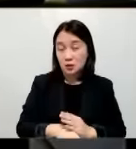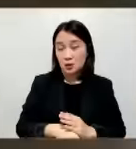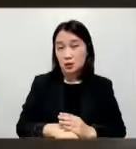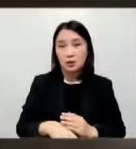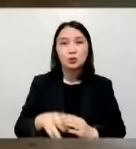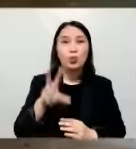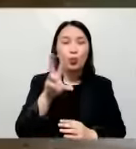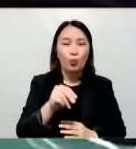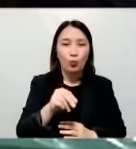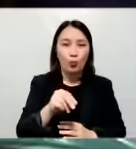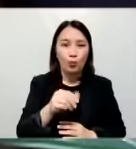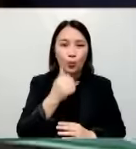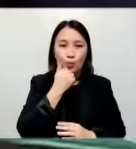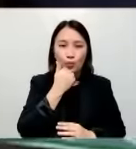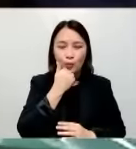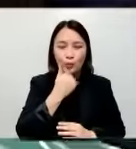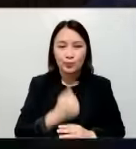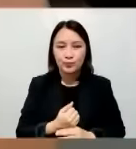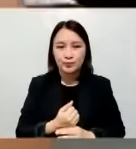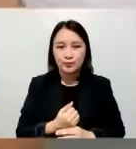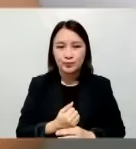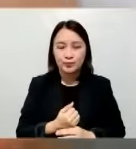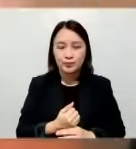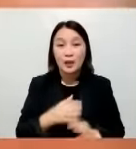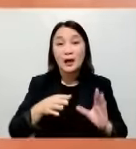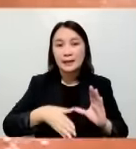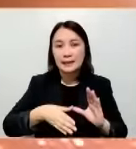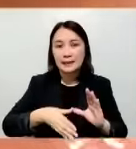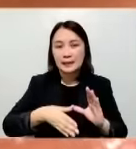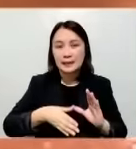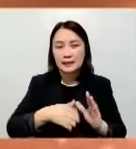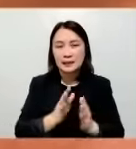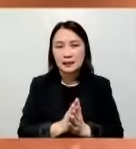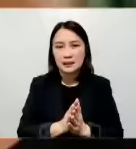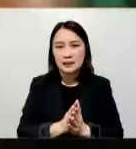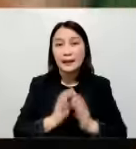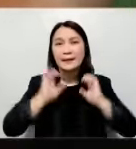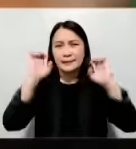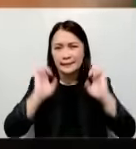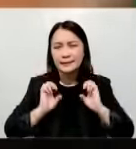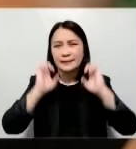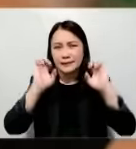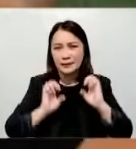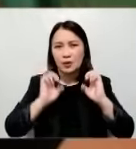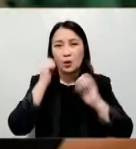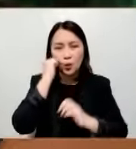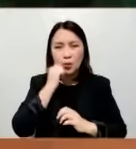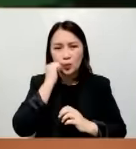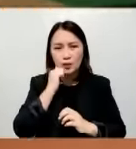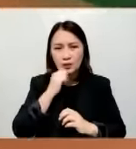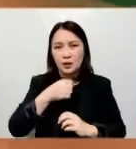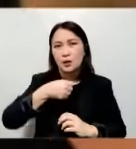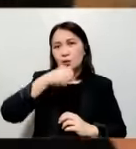system. Sa isang gym dito sa Caloocan, mayat mayang inom ng tubig ng mga nag-exercise. Si Edgar, nakakaubos ng